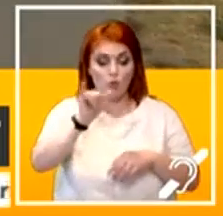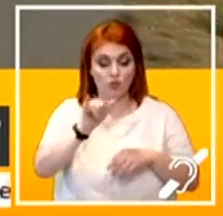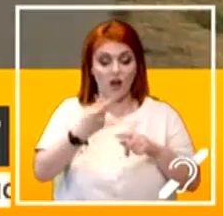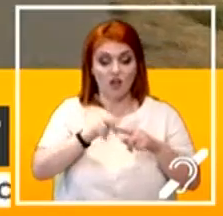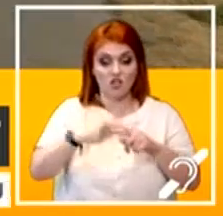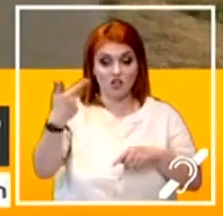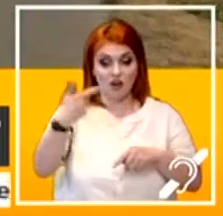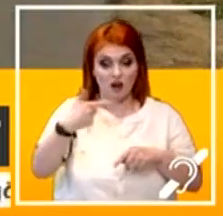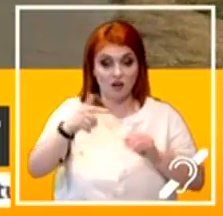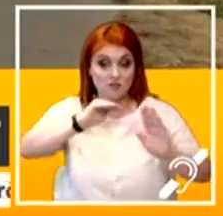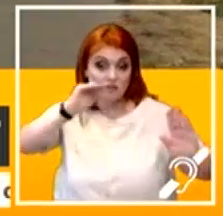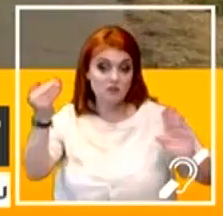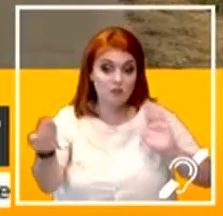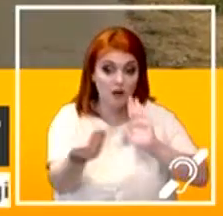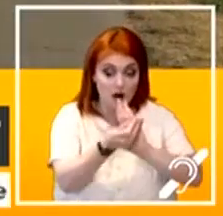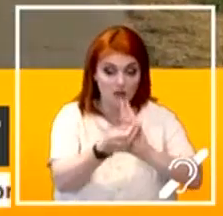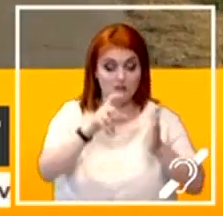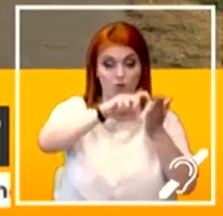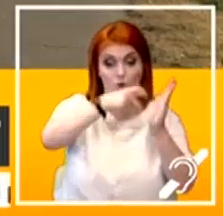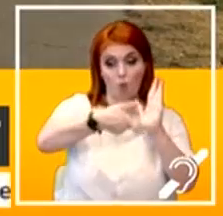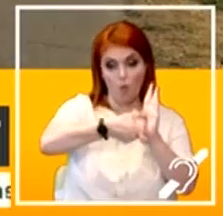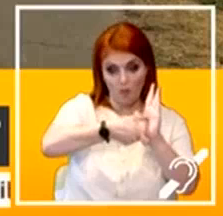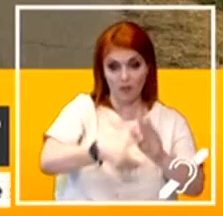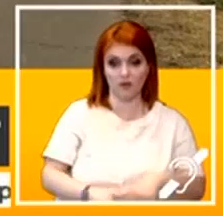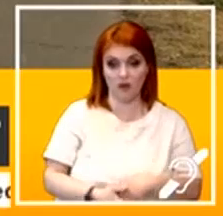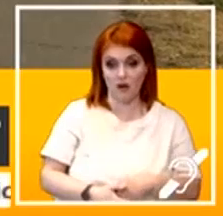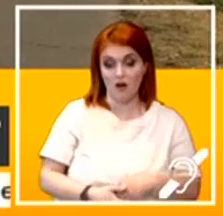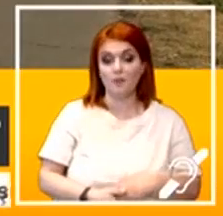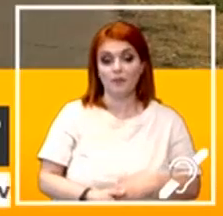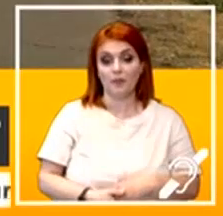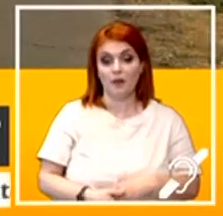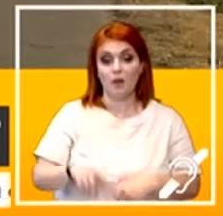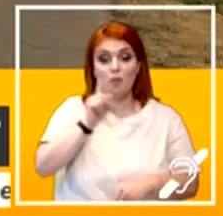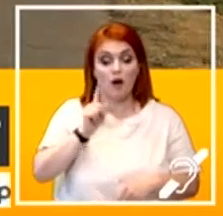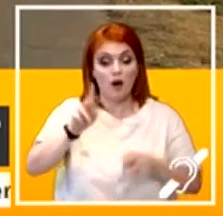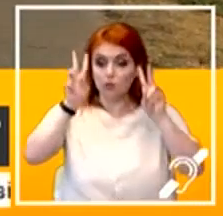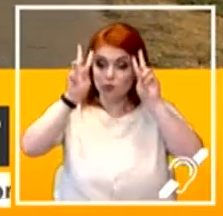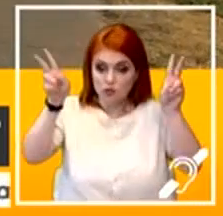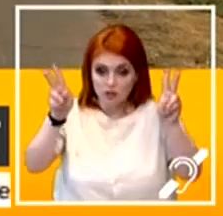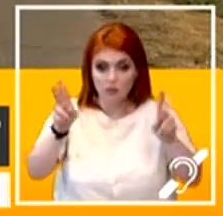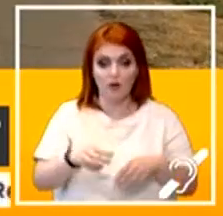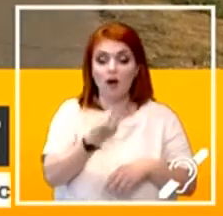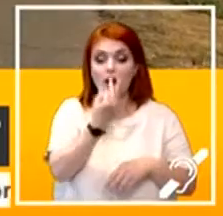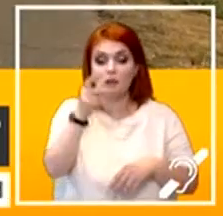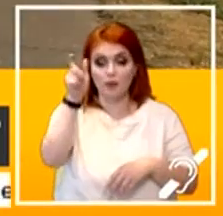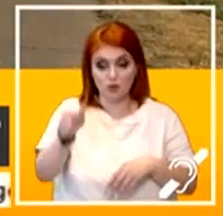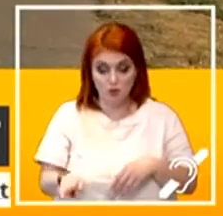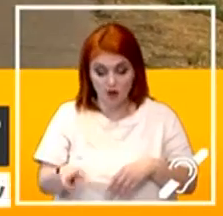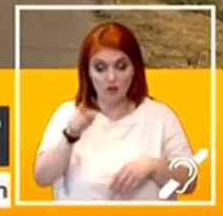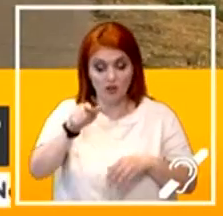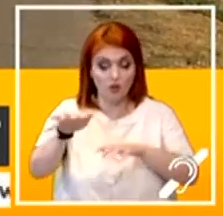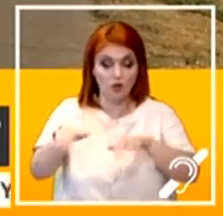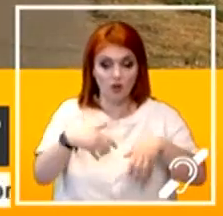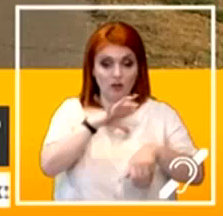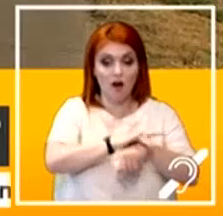străin s-ar fi baricadat într-o încăpere. Deocamdată nu se cunoaște câte persoane ar fi fost luate